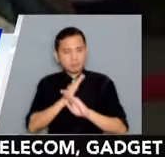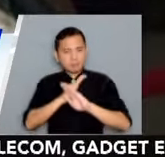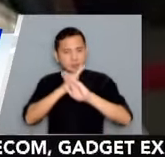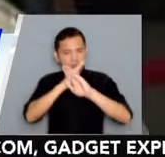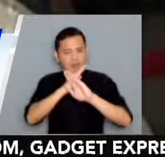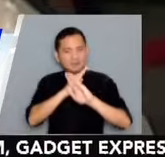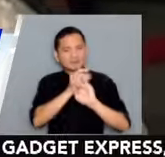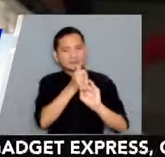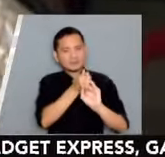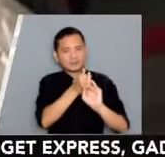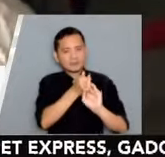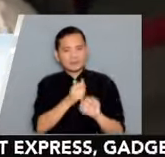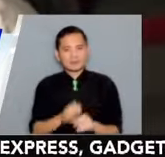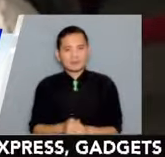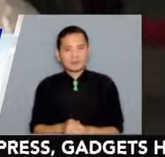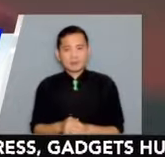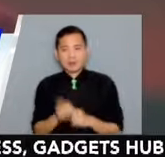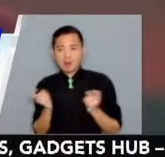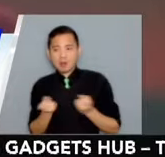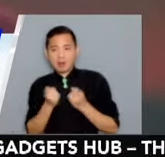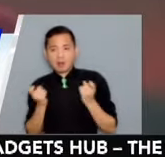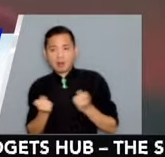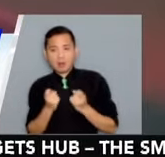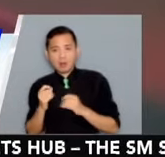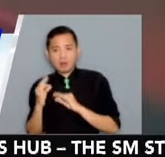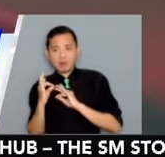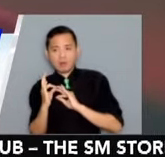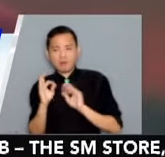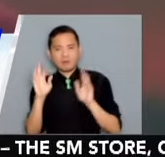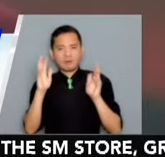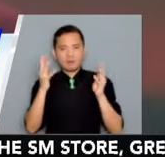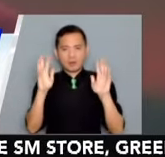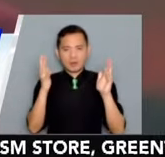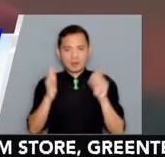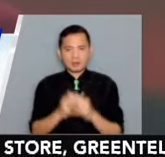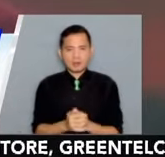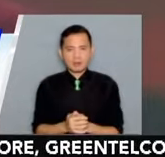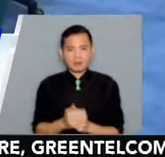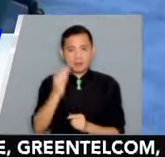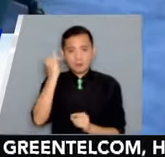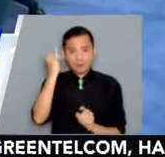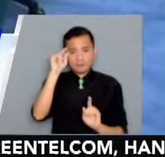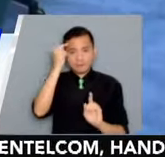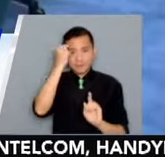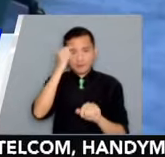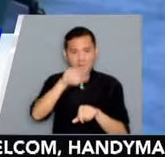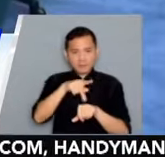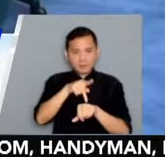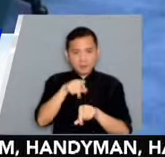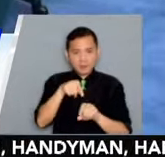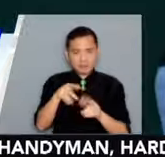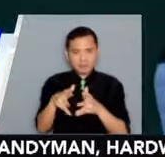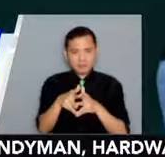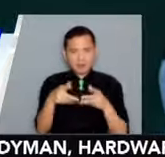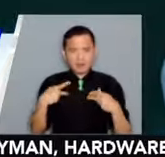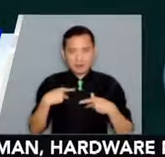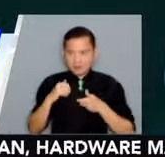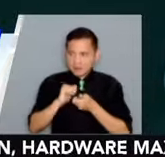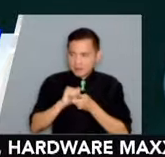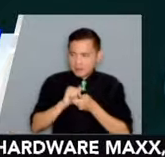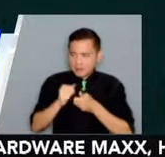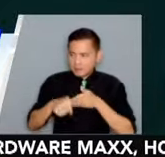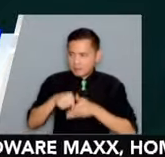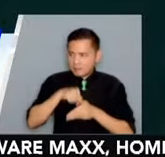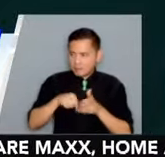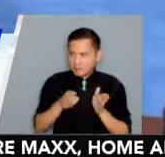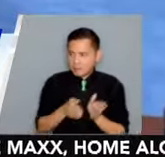siyang kasalanan. Paniwala ng pastor, may sabuatan ng mga gobyerno ng Pilipinas at Amerika para maaresto siya. Patibong lang anya